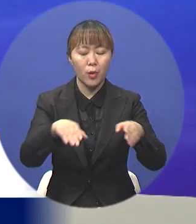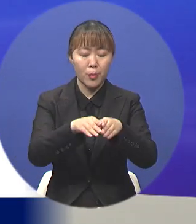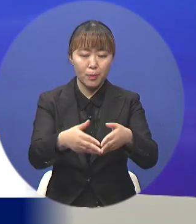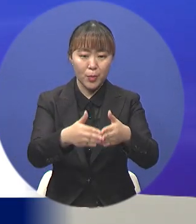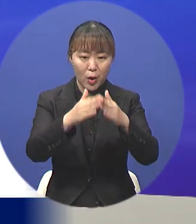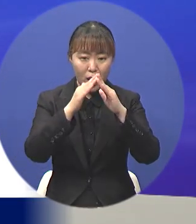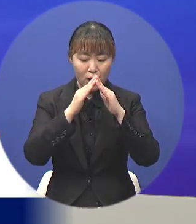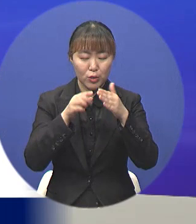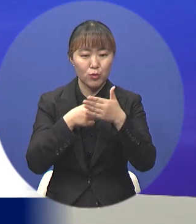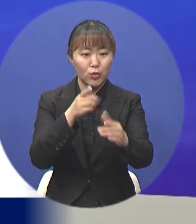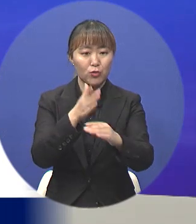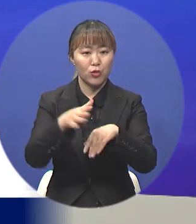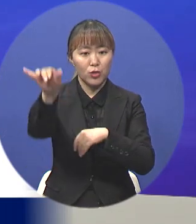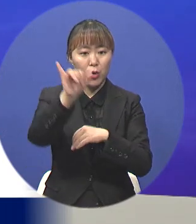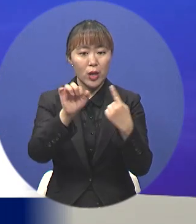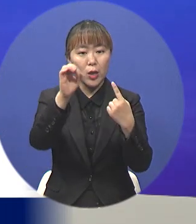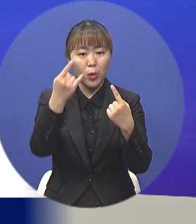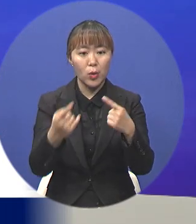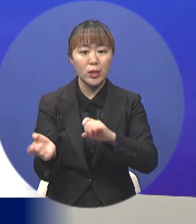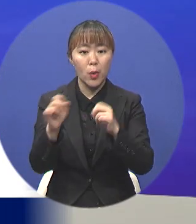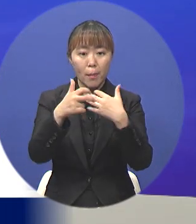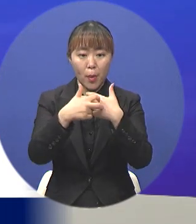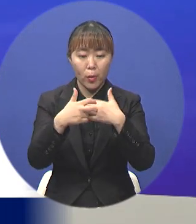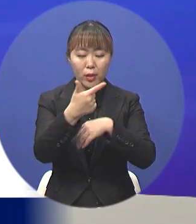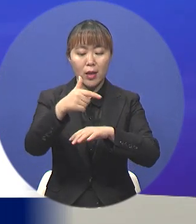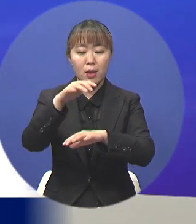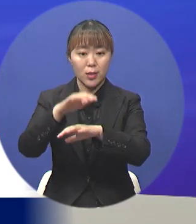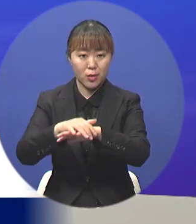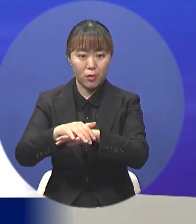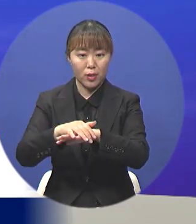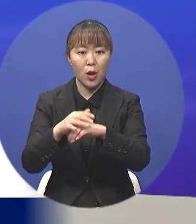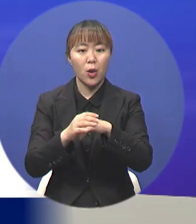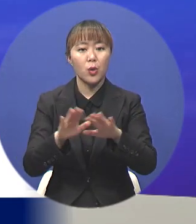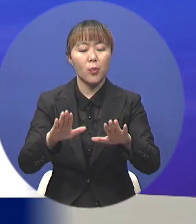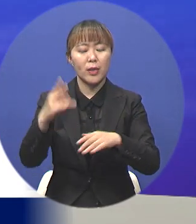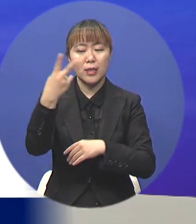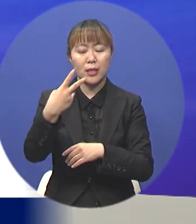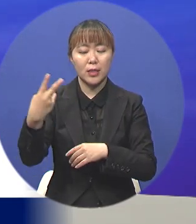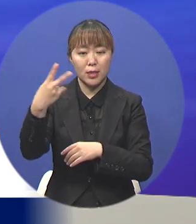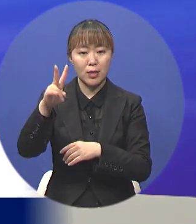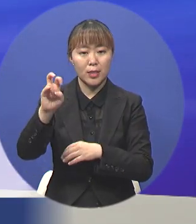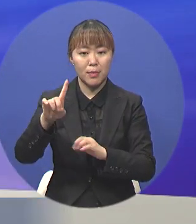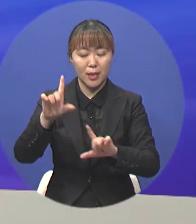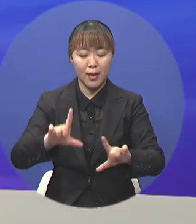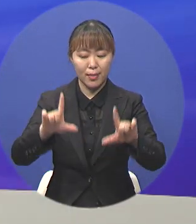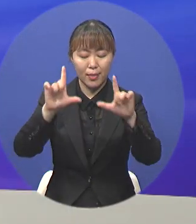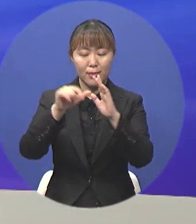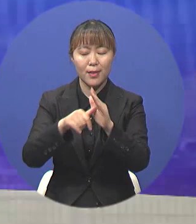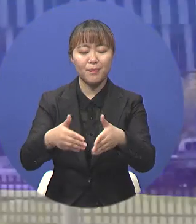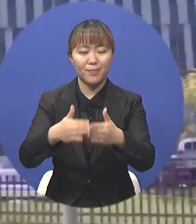중입니다. 전국 제1호 재활병원은 대전광역시에 오는 2021년에 설립됩니다.